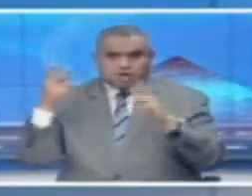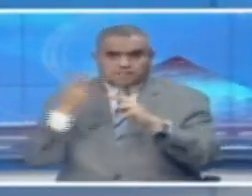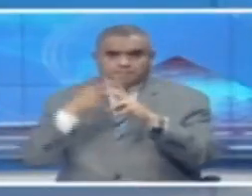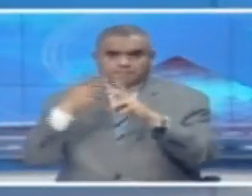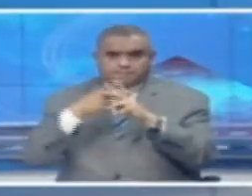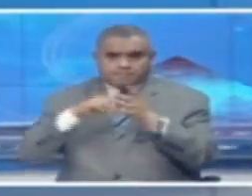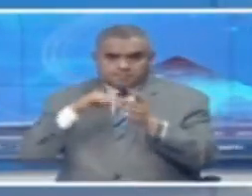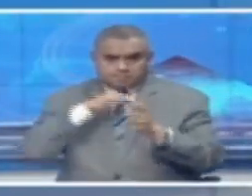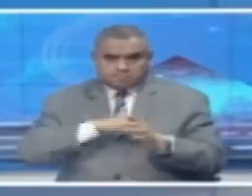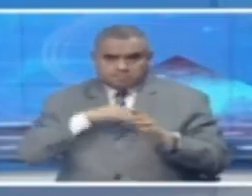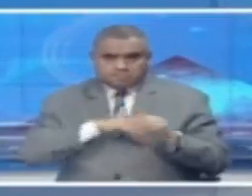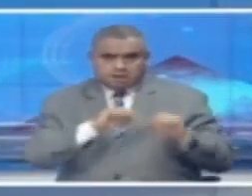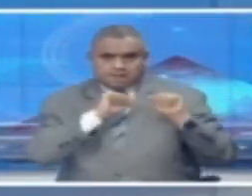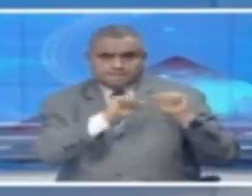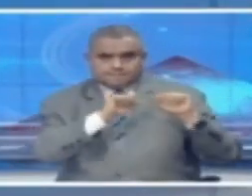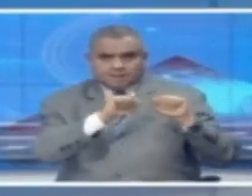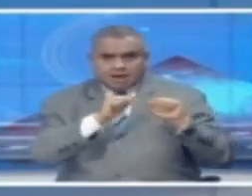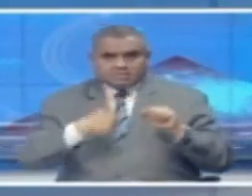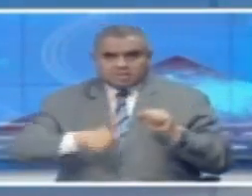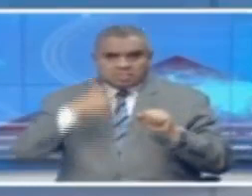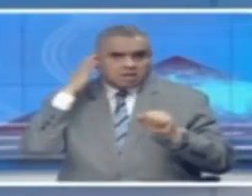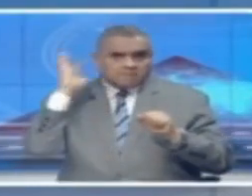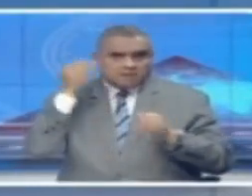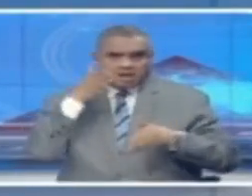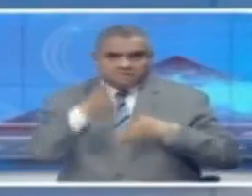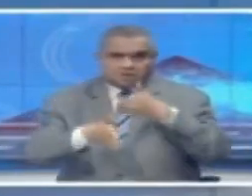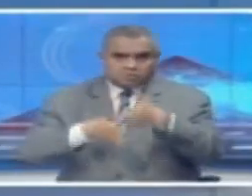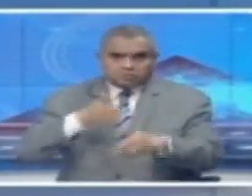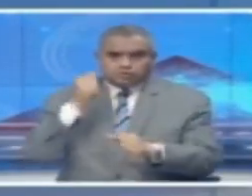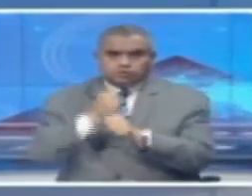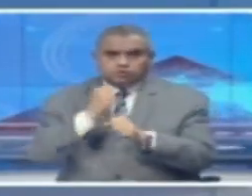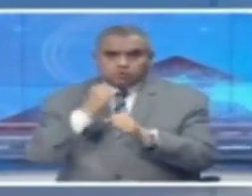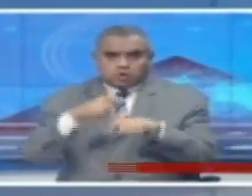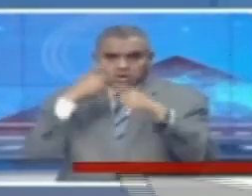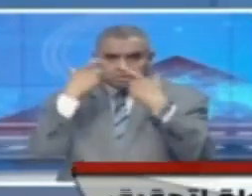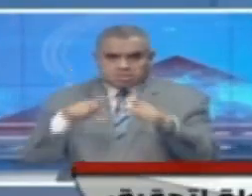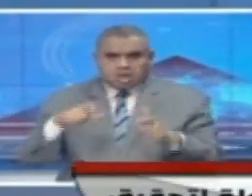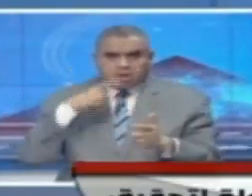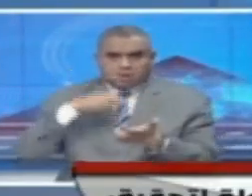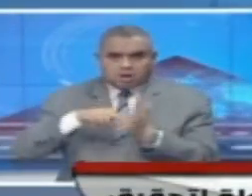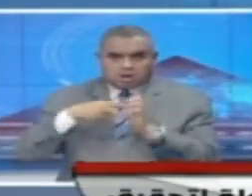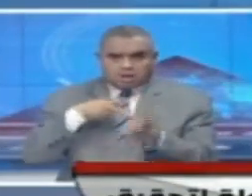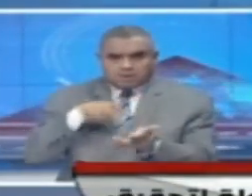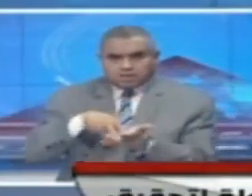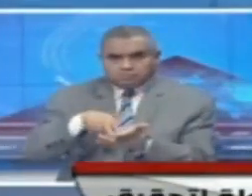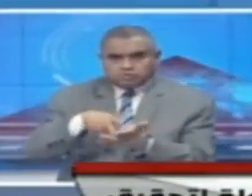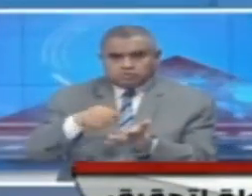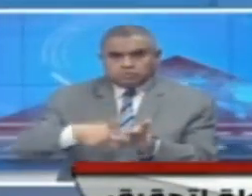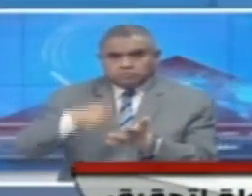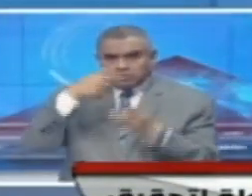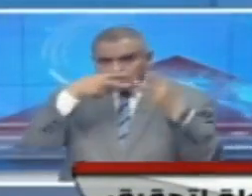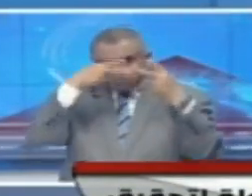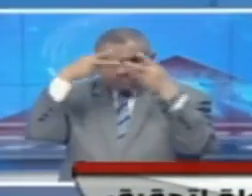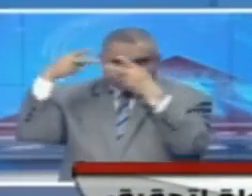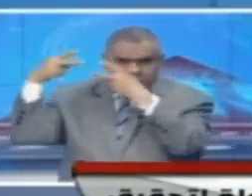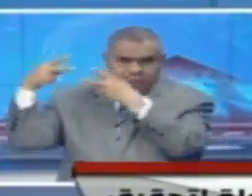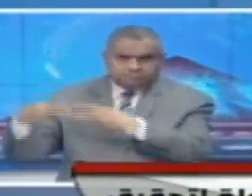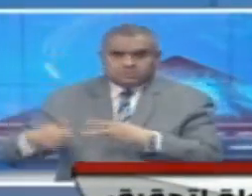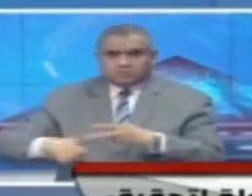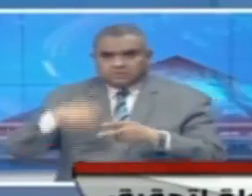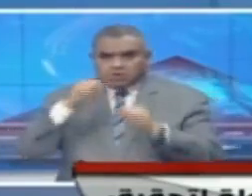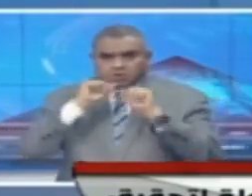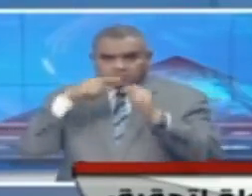المصري ومخزونه الحضاري العريق ساهما في دعم جهود الدولة للمضي قدما في تنفيذ رؤية استراتيجية